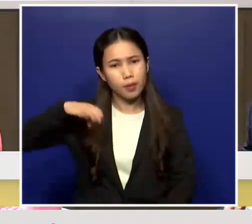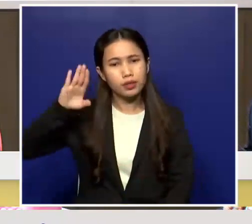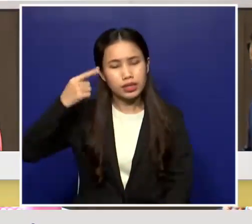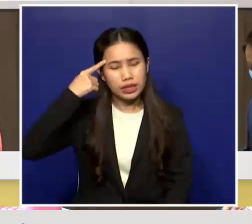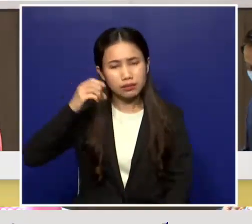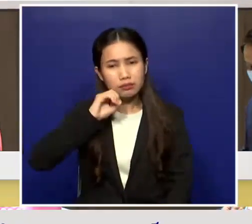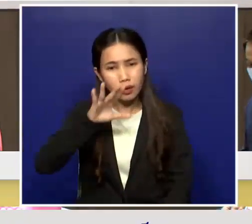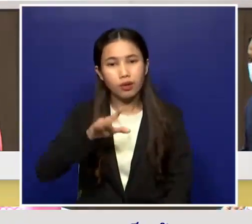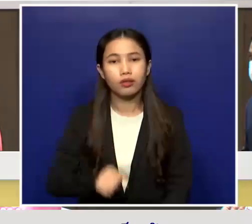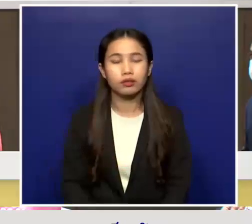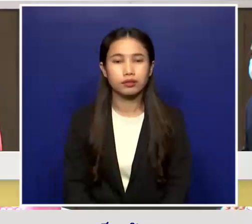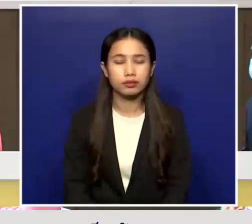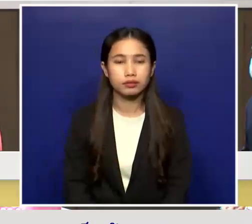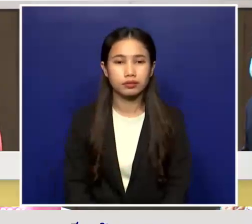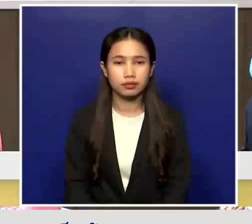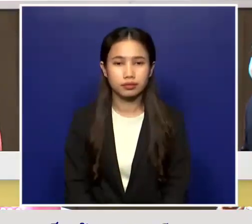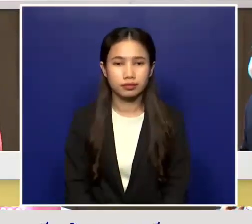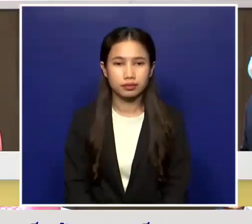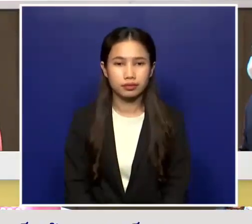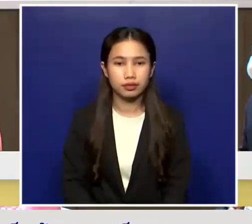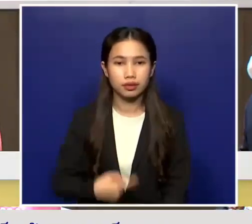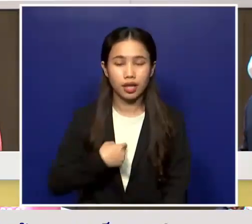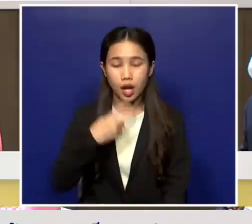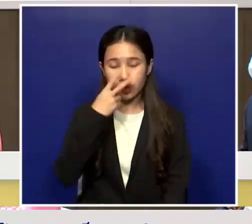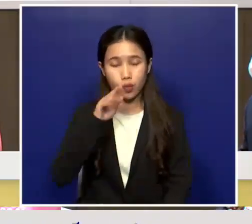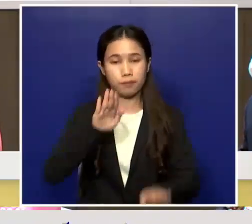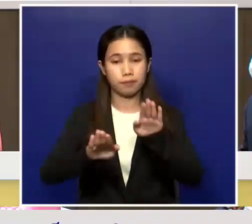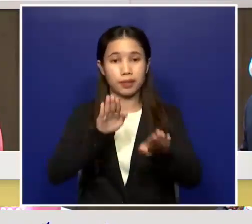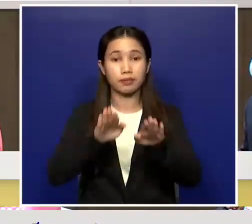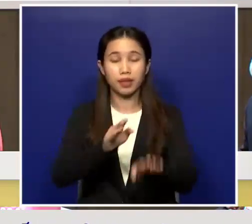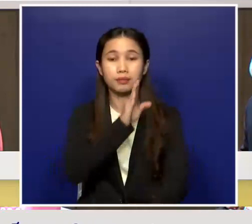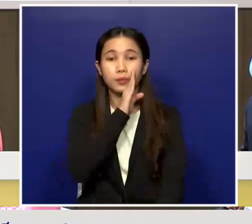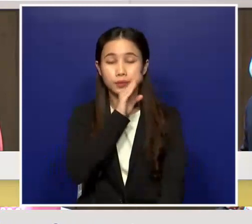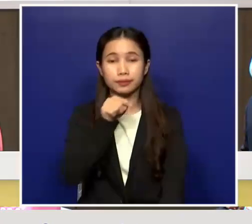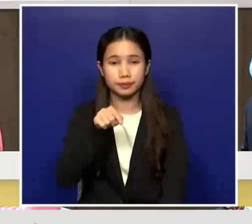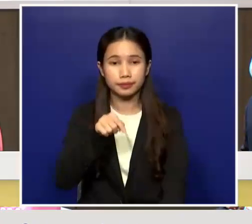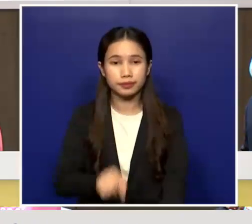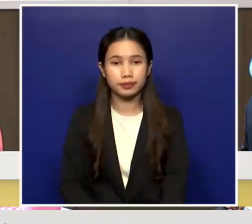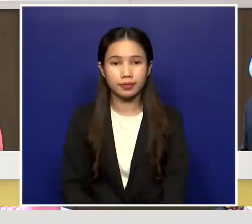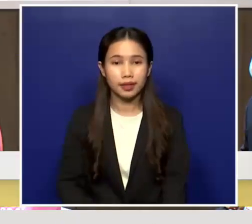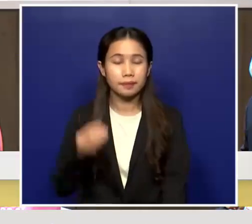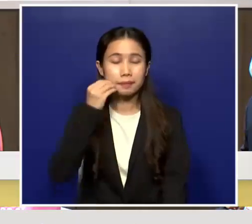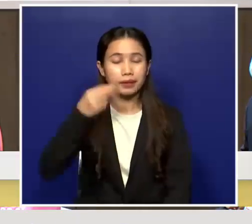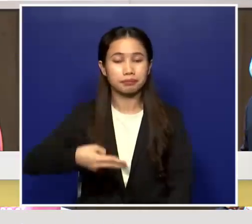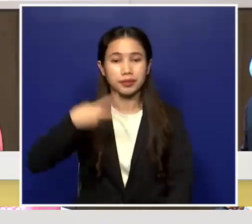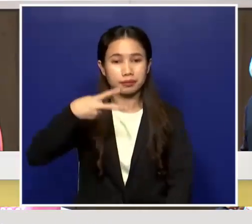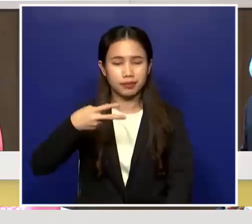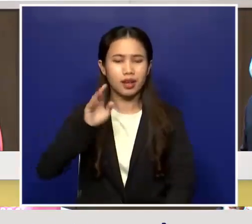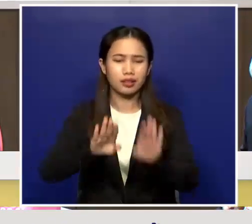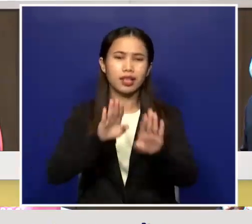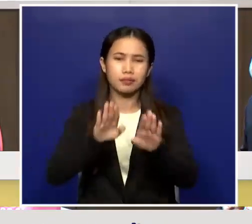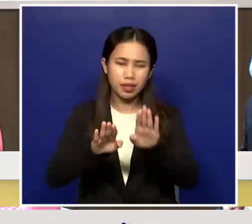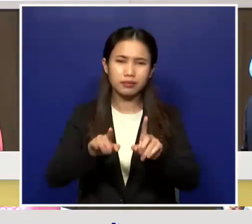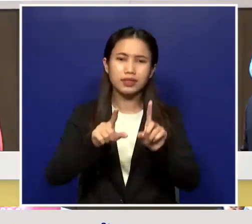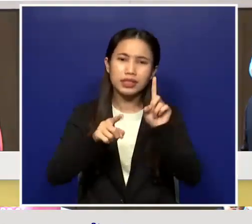ยยิ่งกว่านั้นนะครับท่านดูคู่เทียบกรรมลอเมื่อกี้นี่เห็นไหมฮะทาวเฮาส์เนี่ยคู่เทียบหมื่นล้านนะทาวเฮาส์